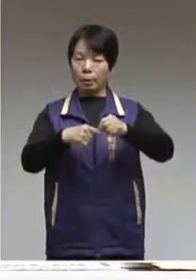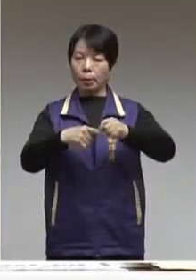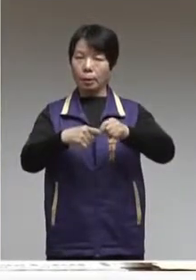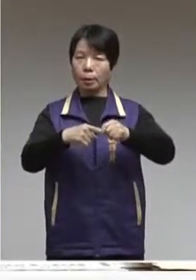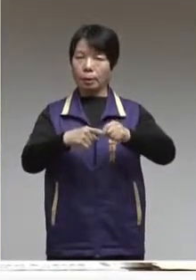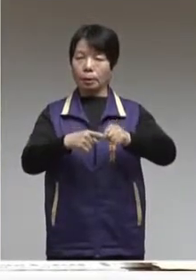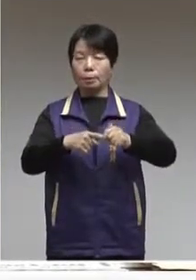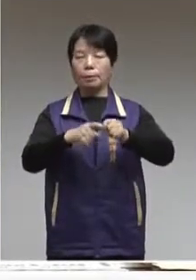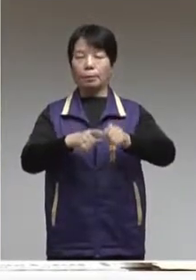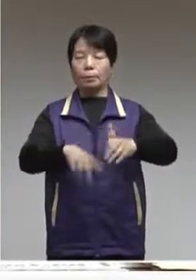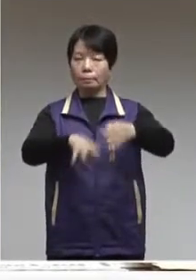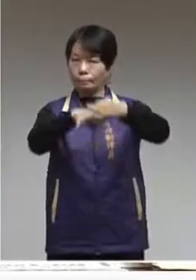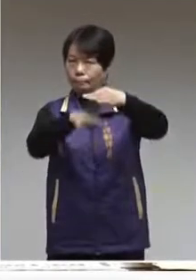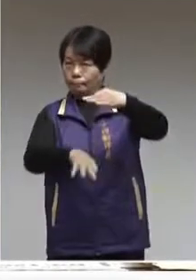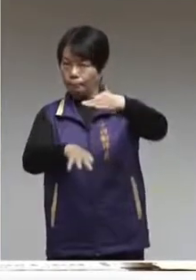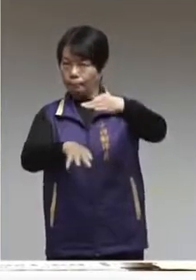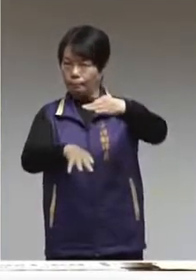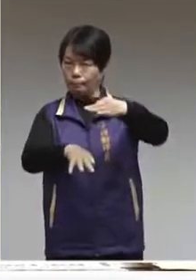列，